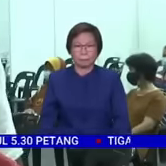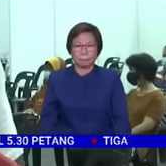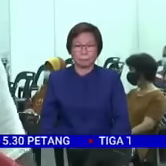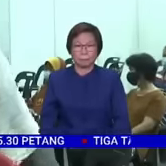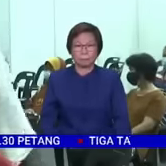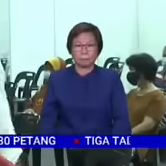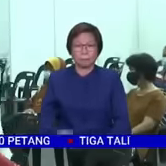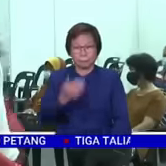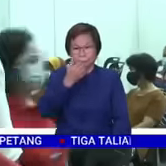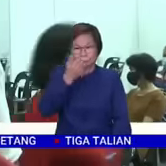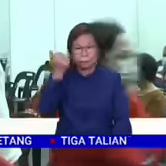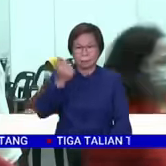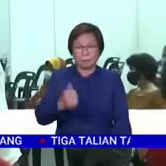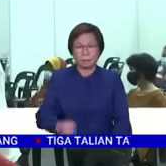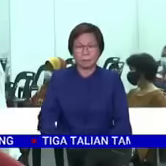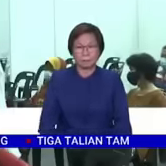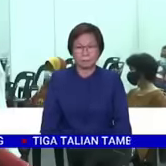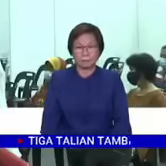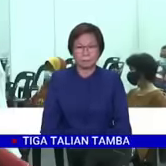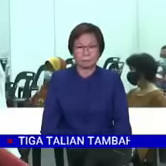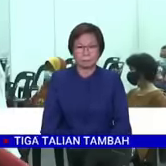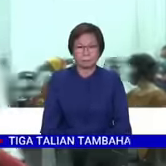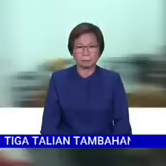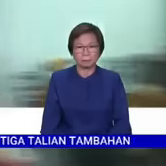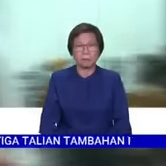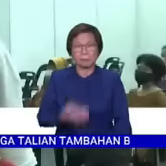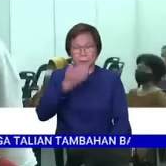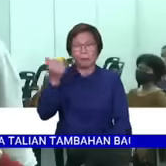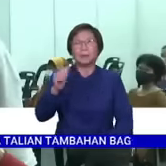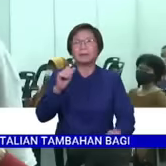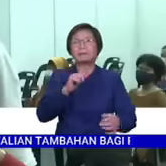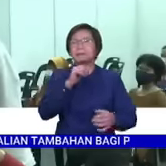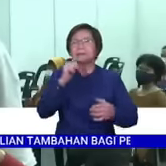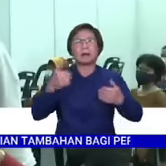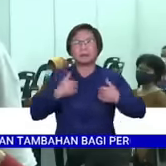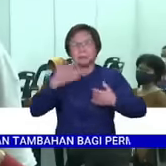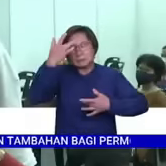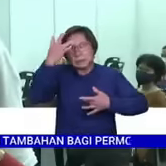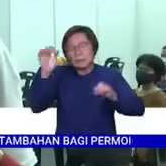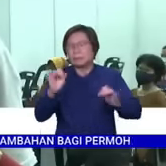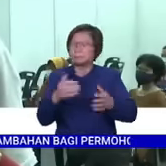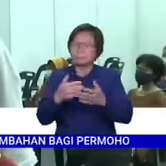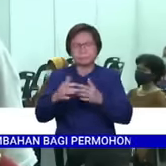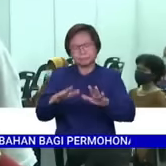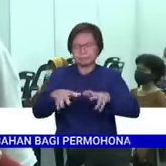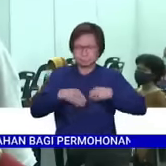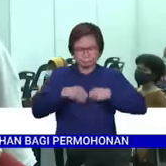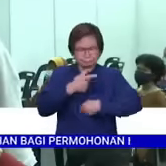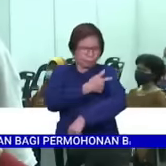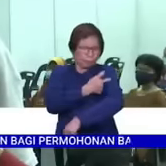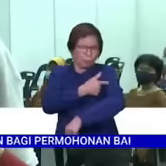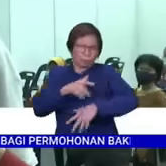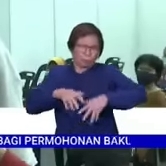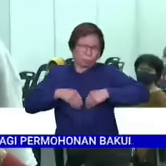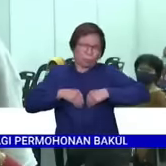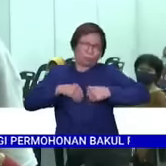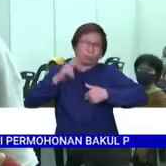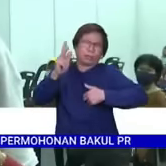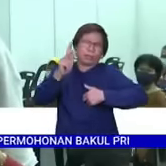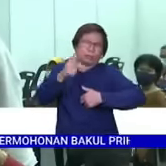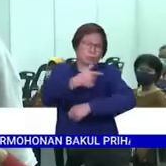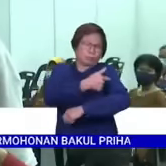lebih baik kita gitu takia punah trimalah Grand Anda